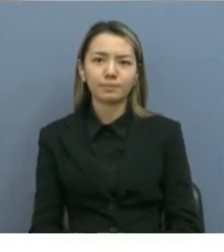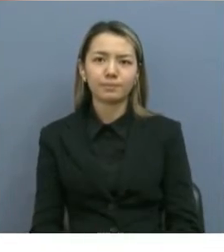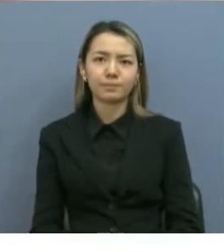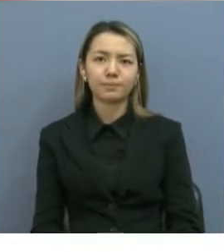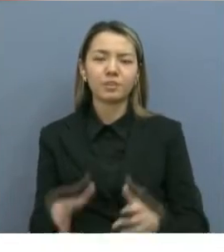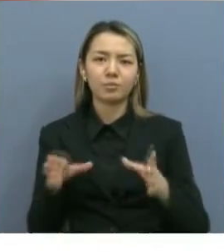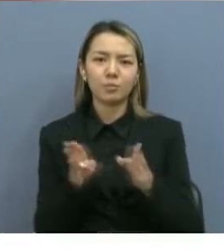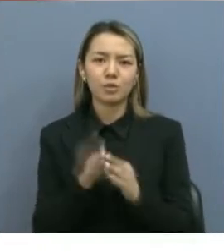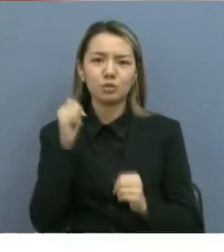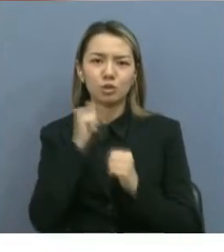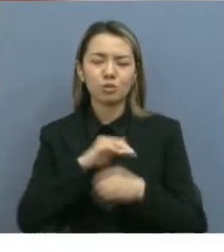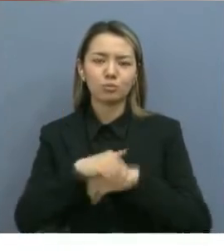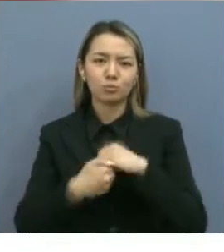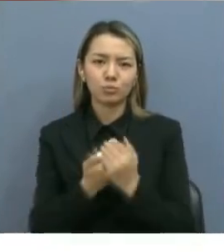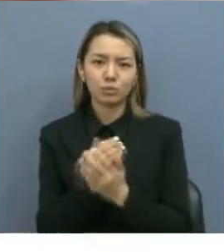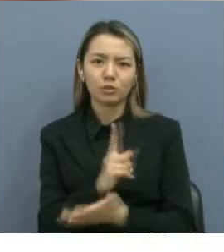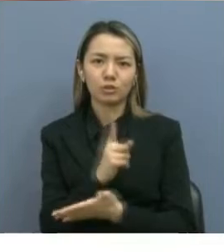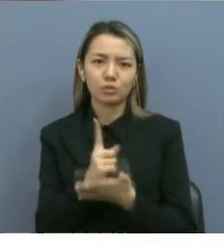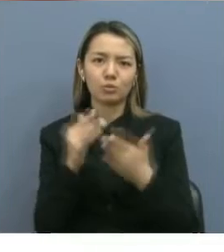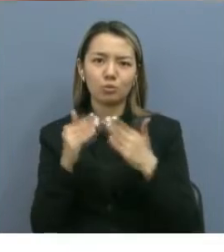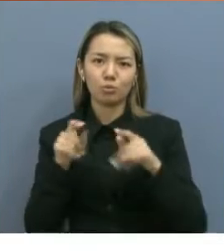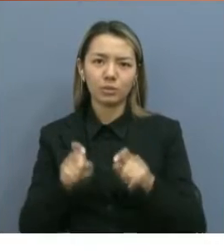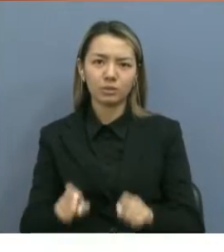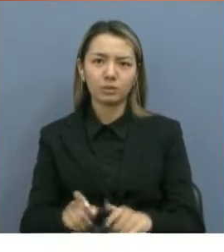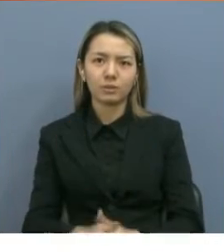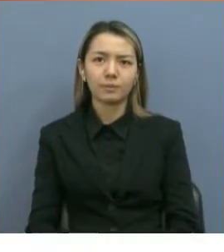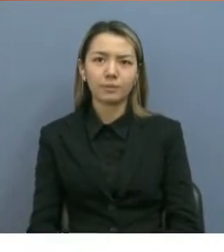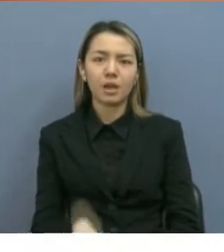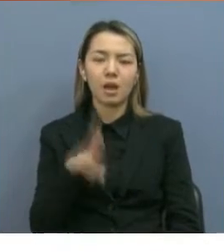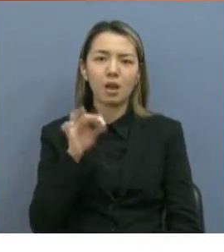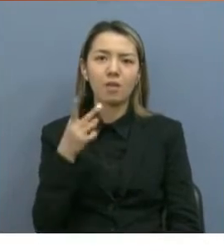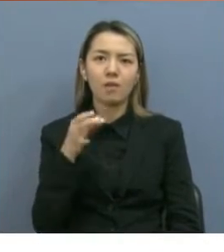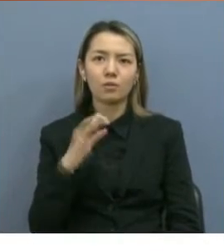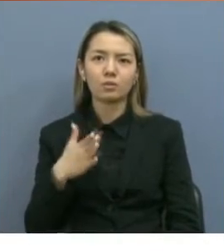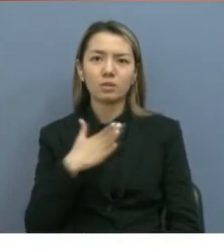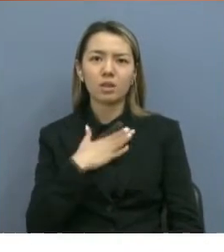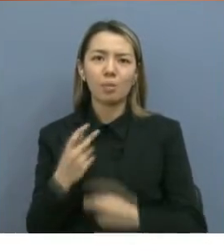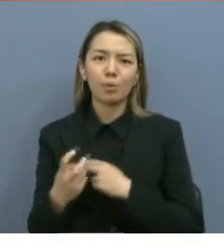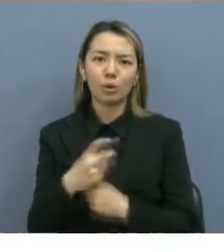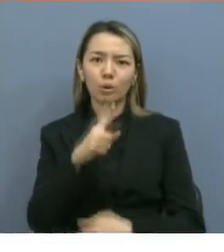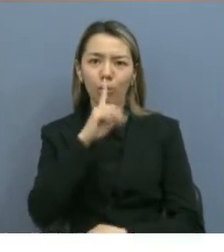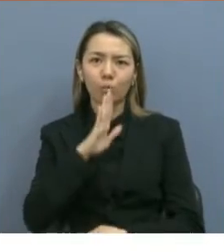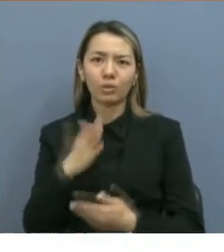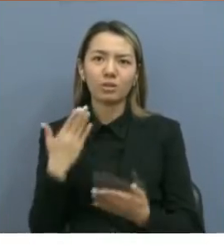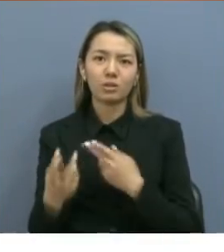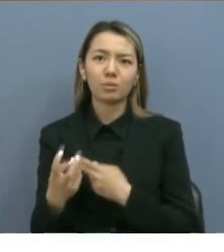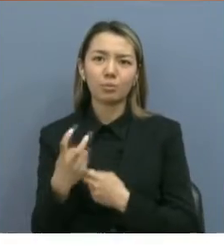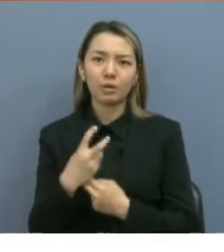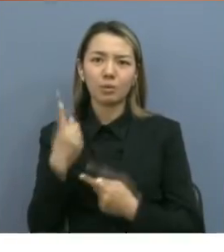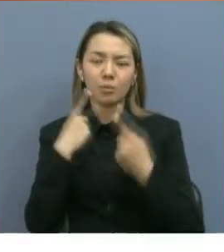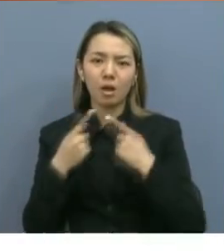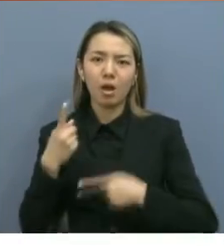жиі қолыңыз, ағайын үйде болыңыз. Коронавирус бізге айтып келмейді, келіп алса жылап